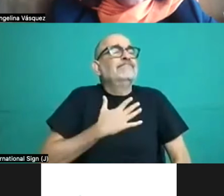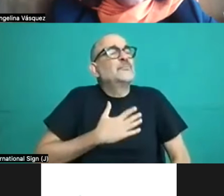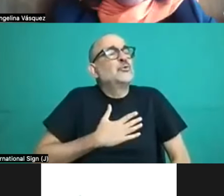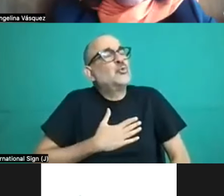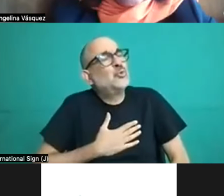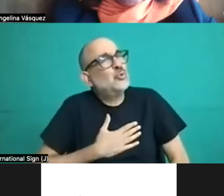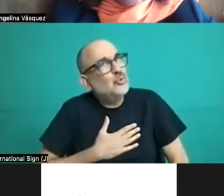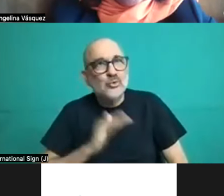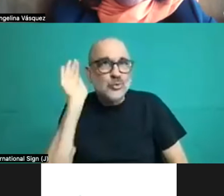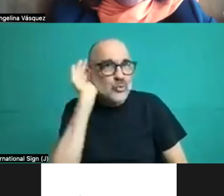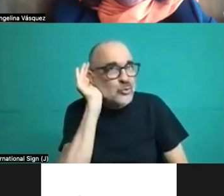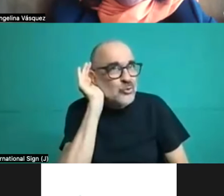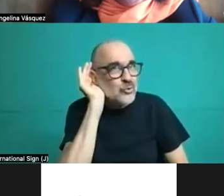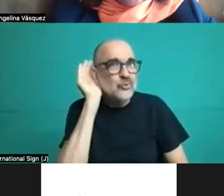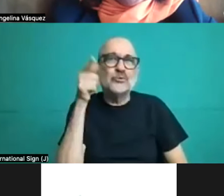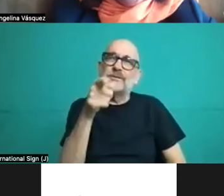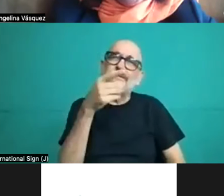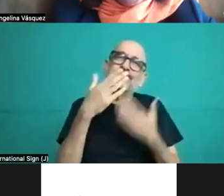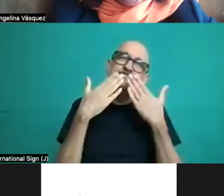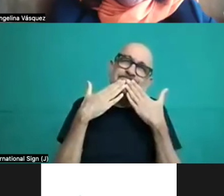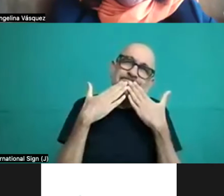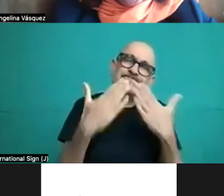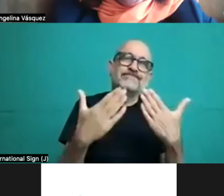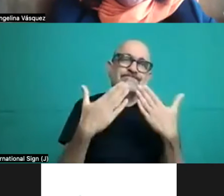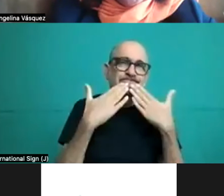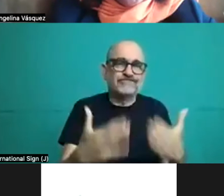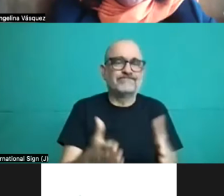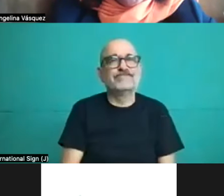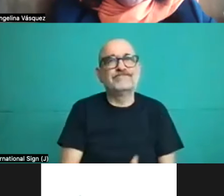chaud. Ça fait chaud au cœur, pardon.